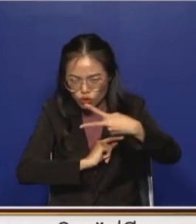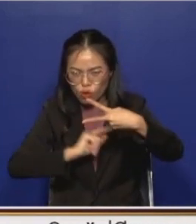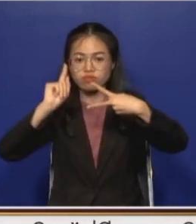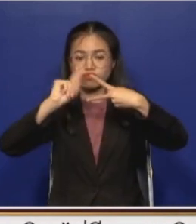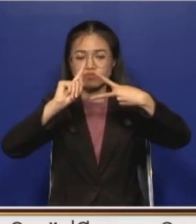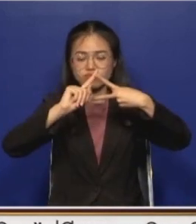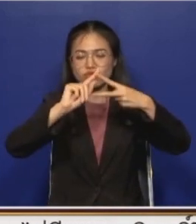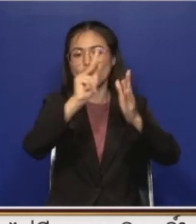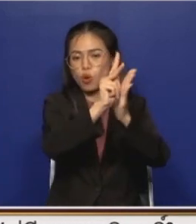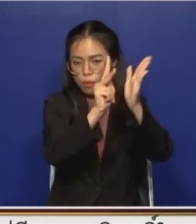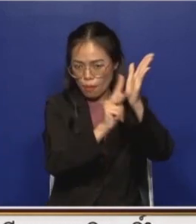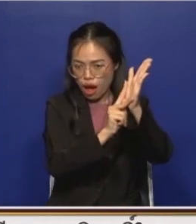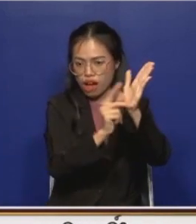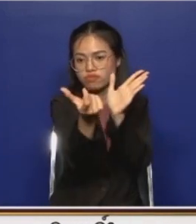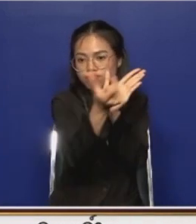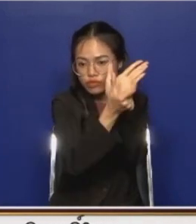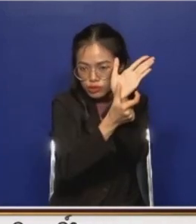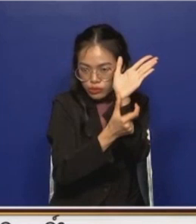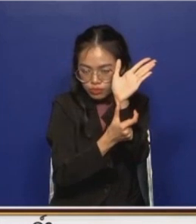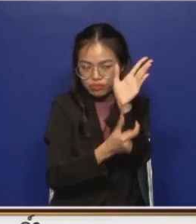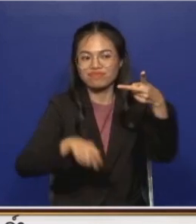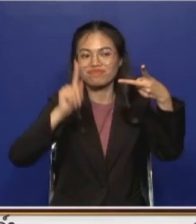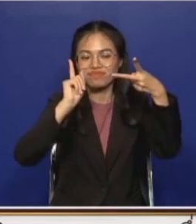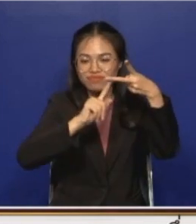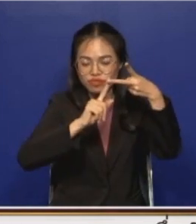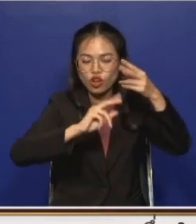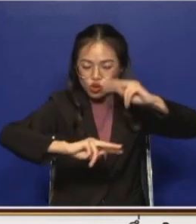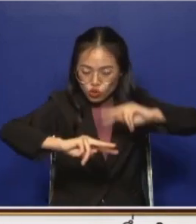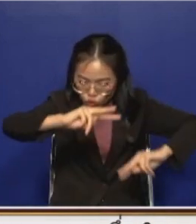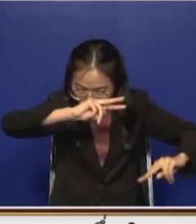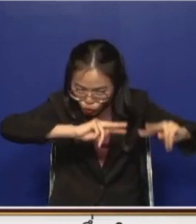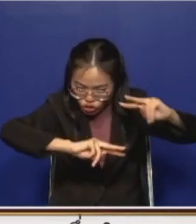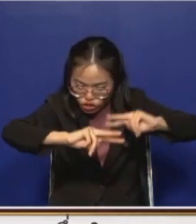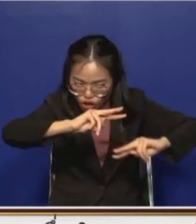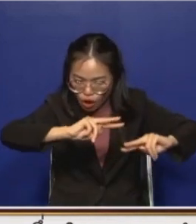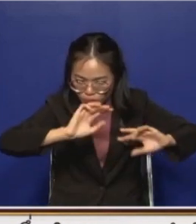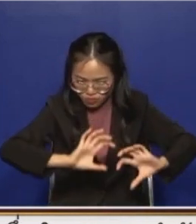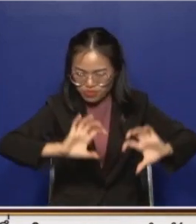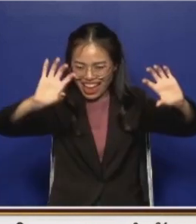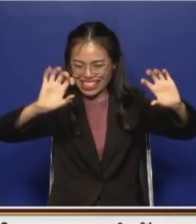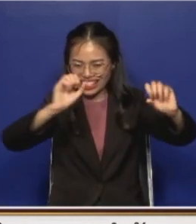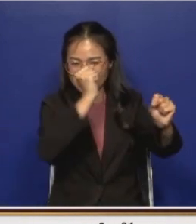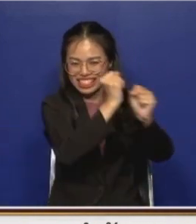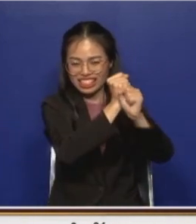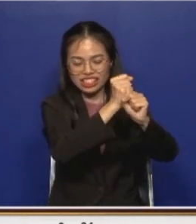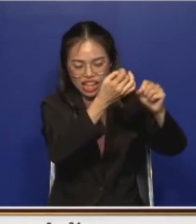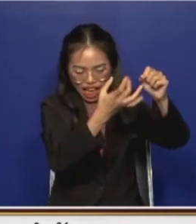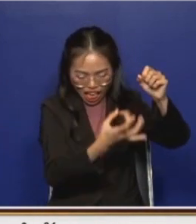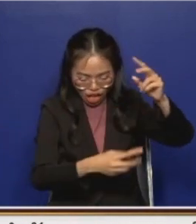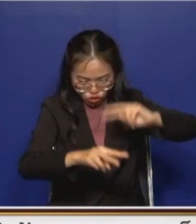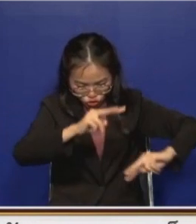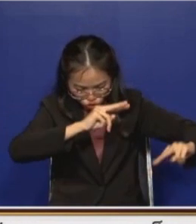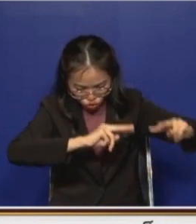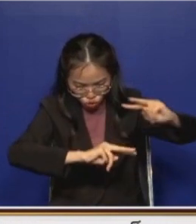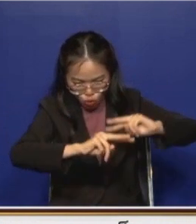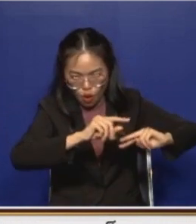ายด้านที่ 2. ตรวจสอบการทำงานของฝ่ายบริหารและแน่นอนฮะฝ่ายบริหาร